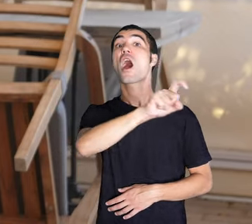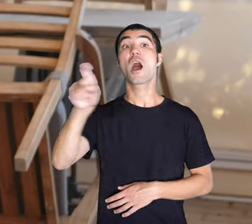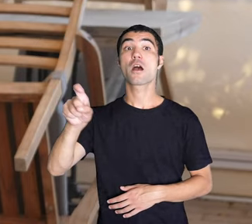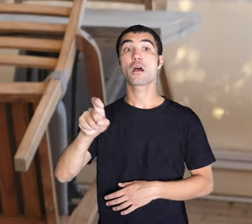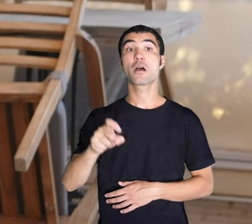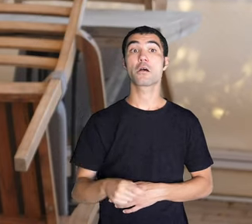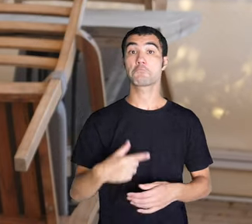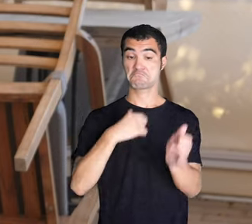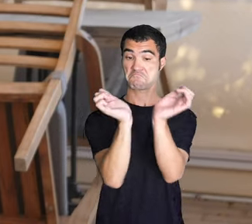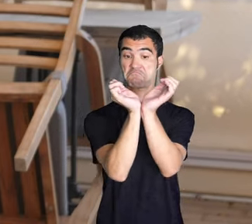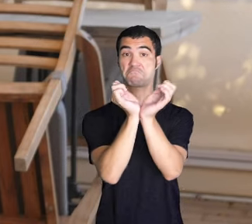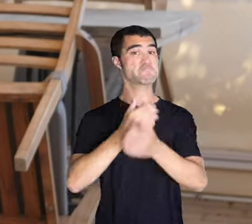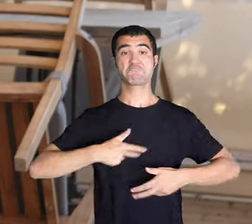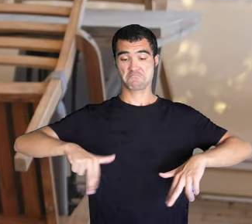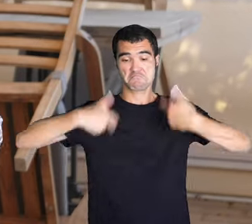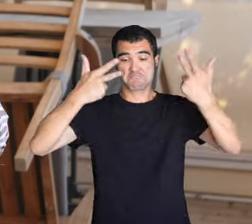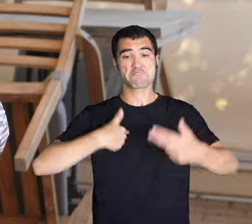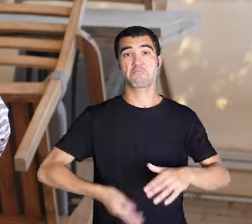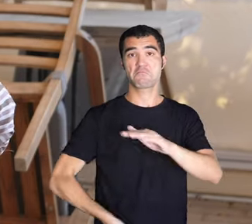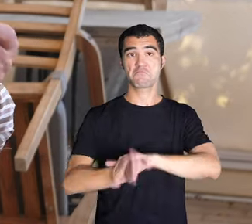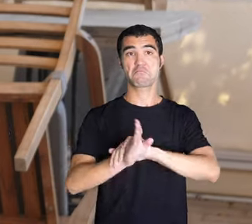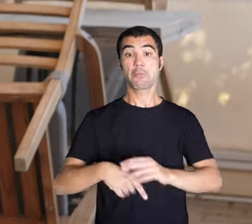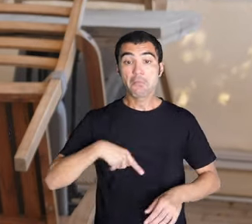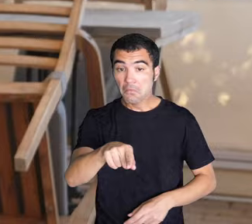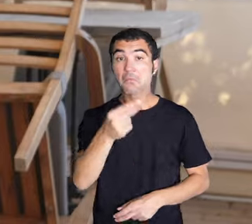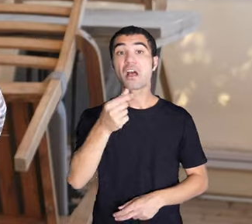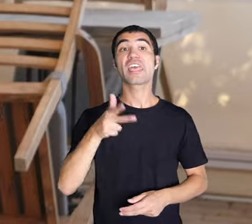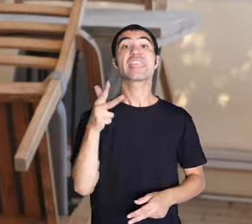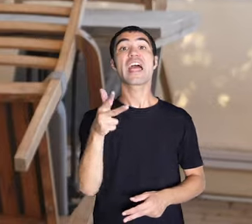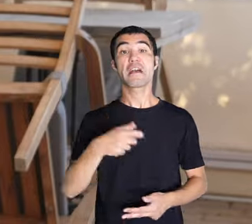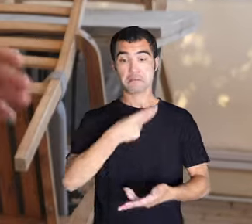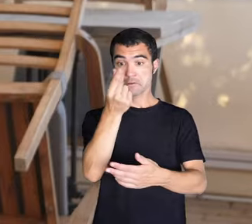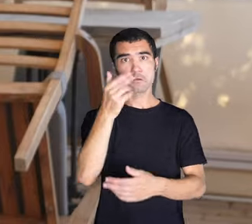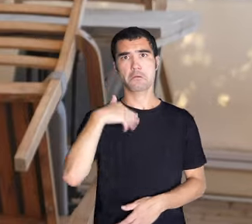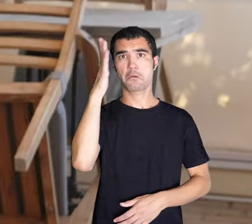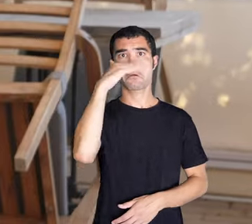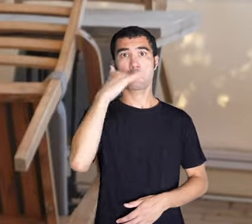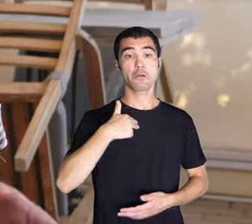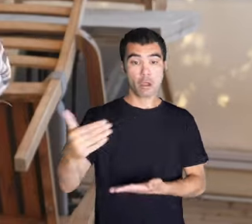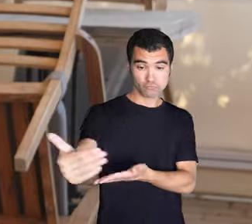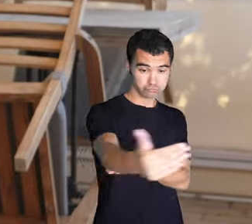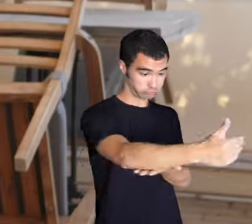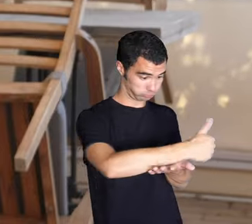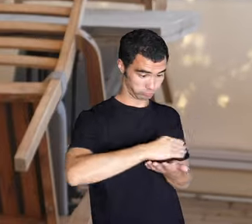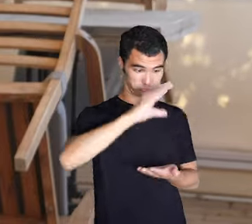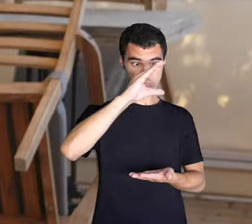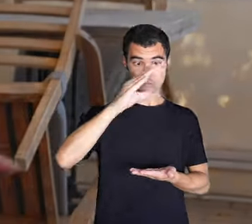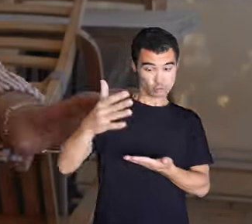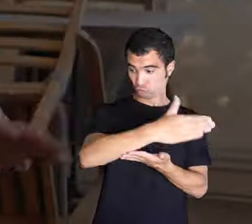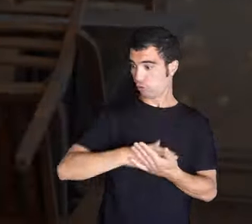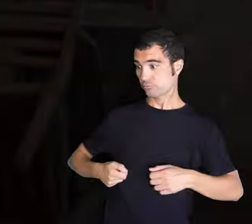voleu tancar, me tancau. Però jo no tenc d'un bé per pagar això als doctors. Jo tot el que guany, tot ho